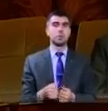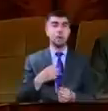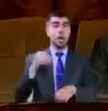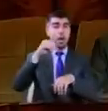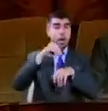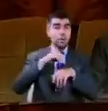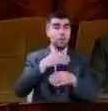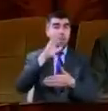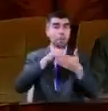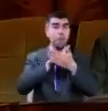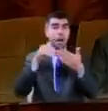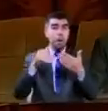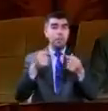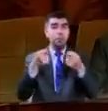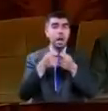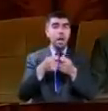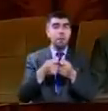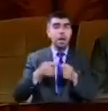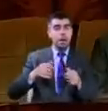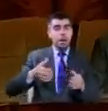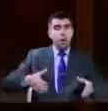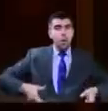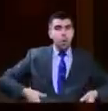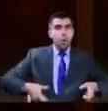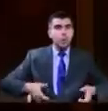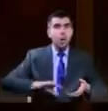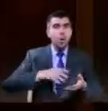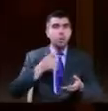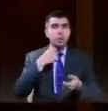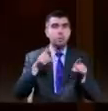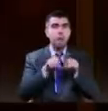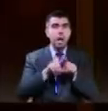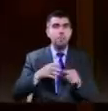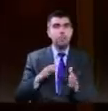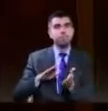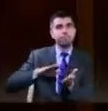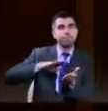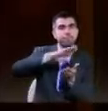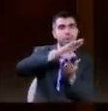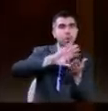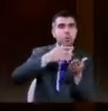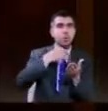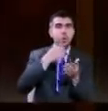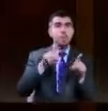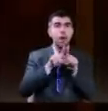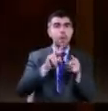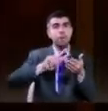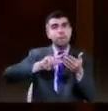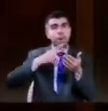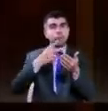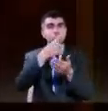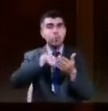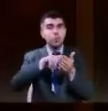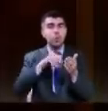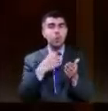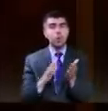تنفيذ برنامج العمل حول الولوجيات الذي يهم تنفيذ إحدى الحقوق الأساسية ويتضمن مشاريع تهم تطوير الإطار التنظيمي